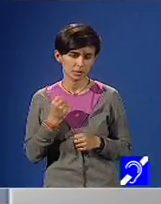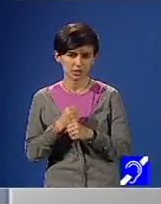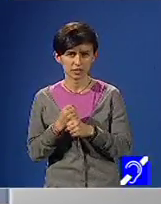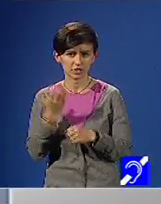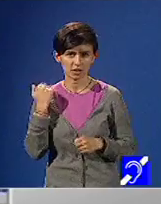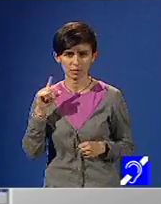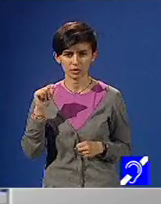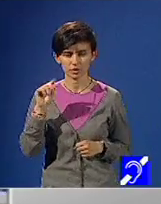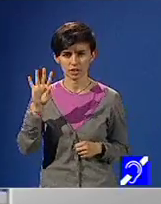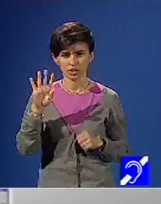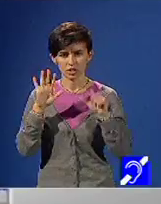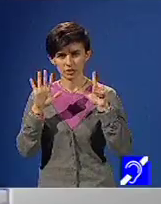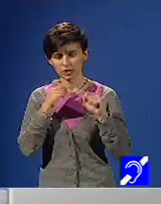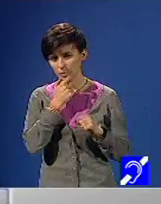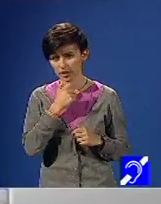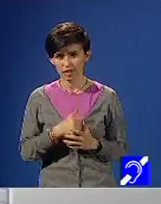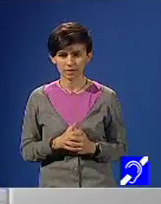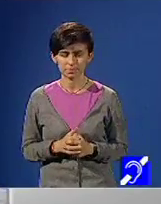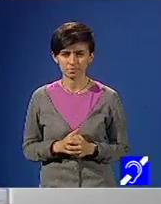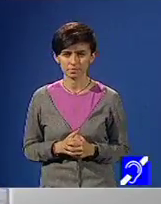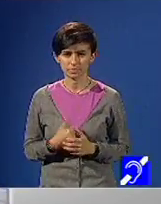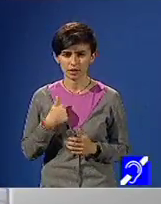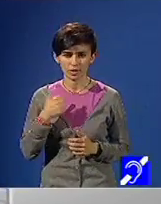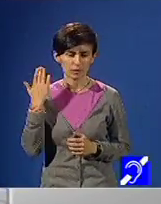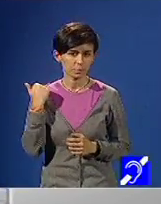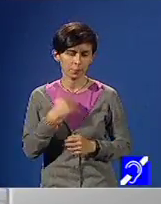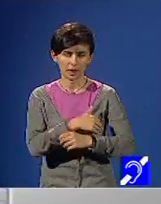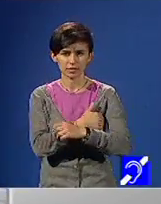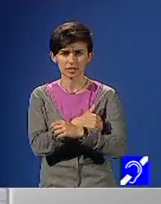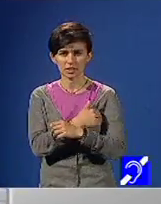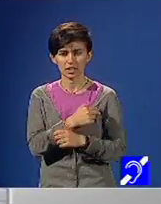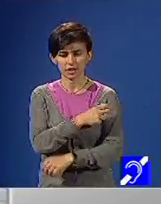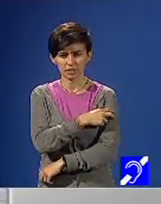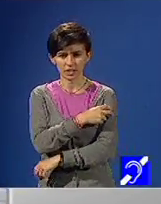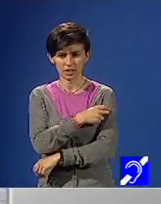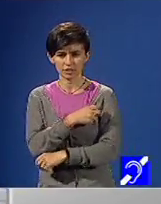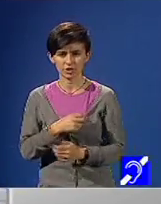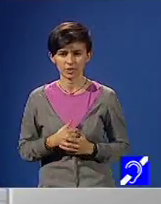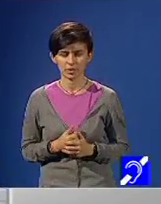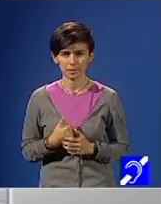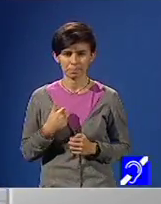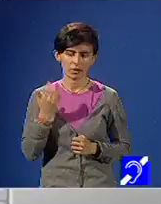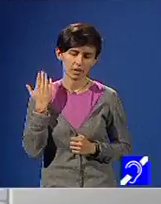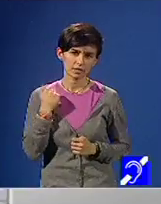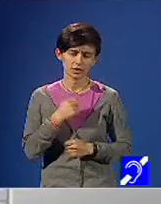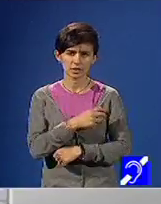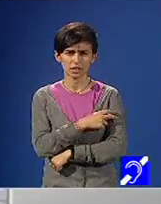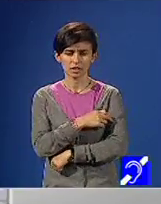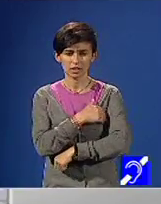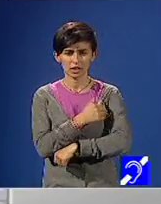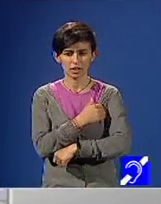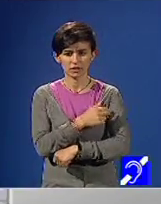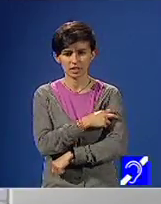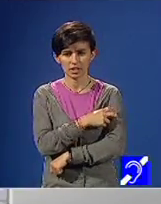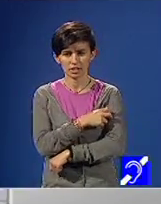Eram elevă la liceu. Eram elevă la liceul sanitar și